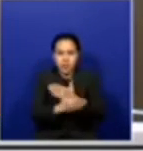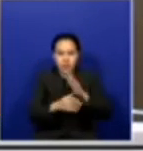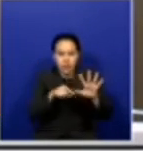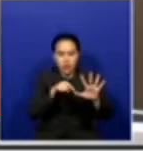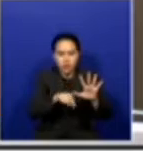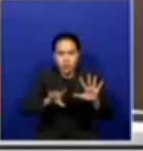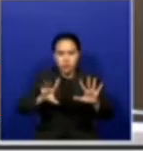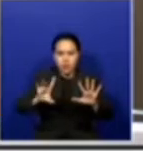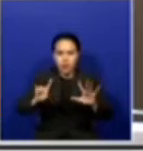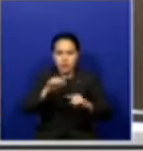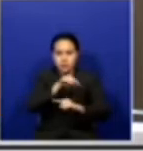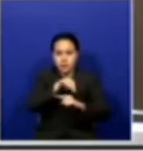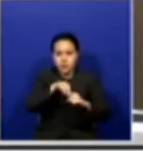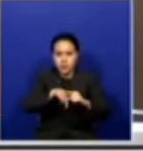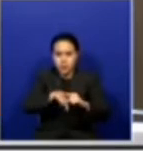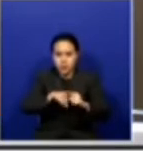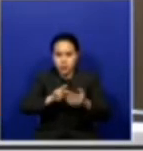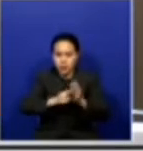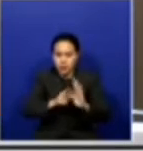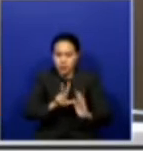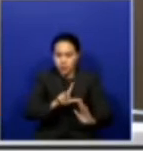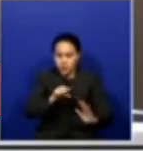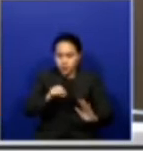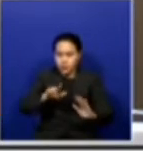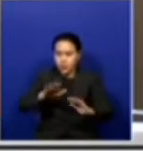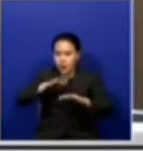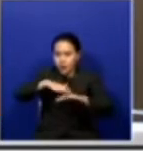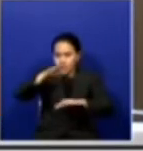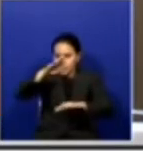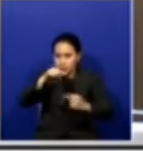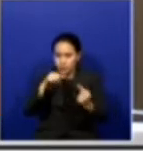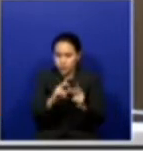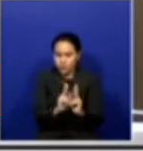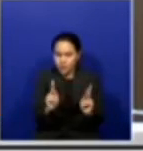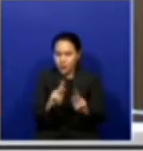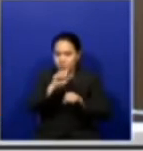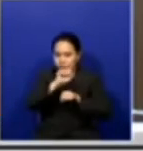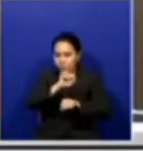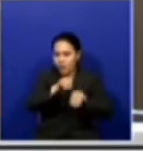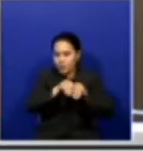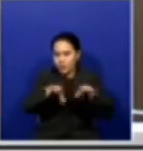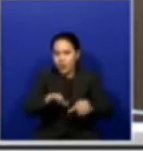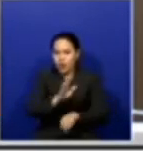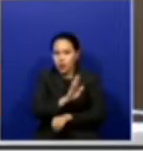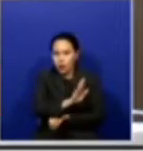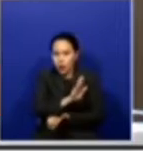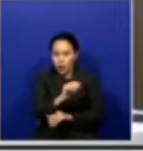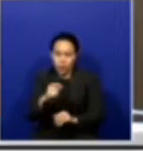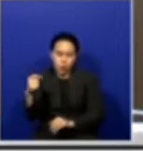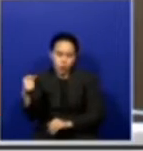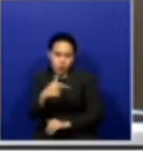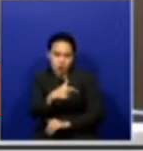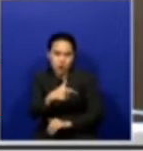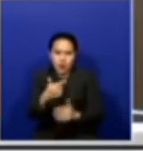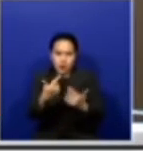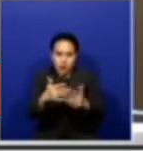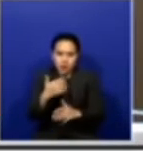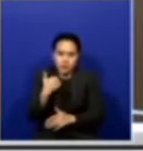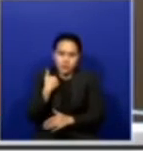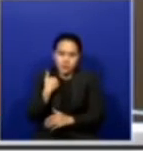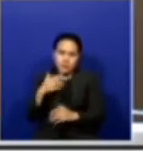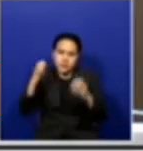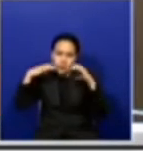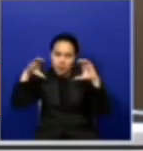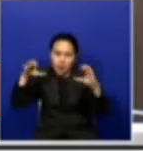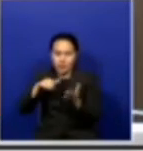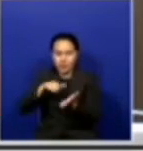า 3.5 ของประกาศของคณะกรรมการนะฮะซึ่งในประเด็นนี้รัฐบาลก็แก้